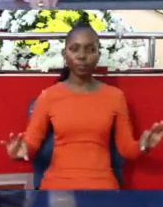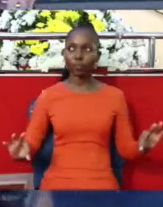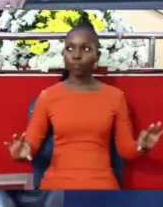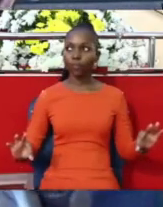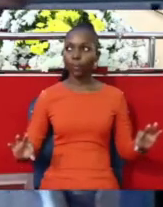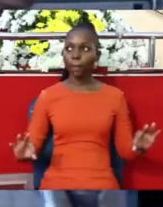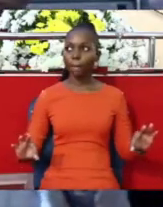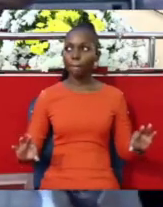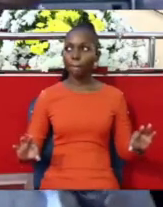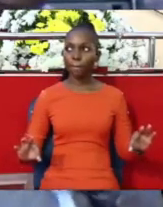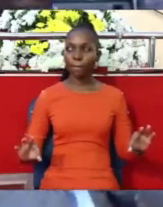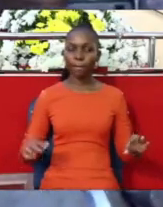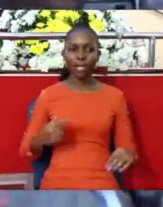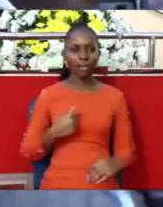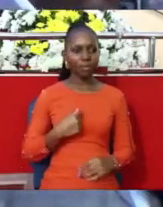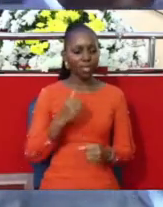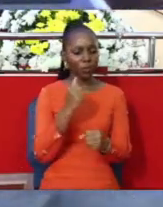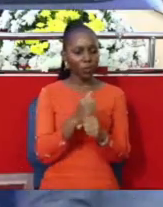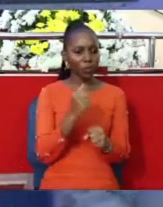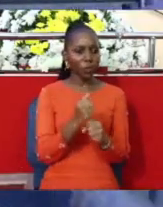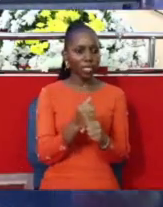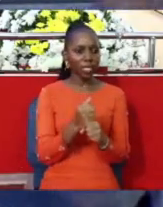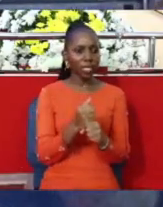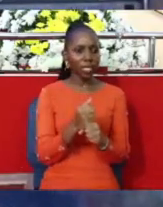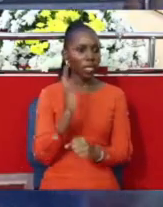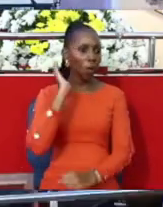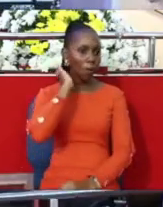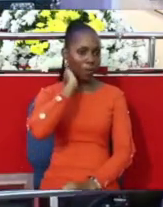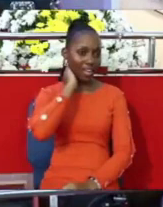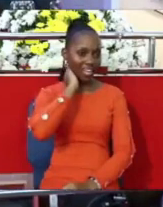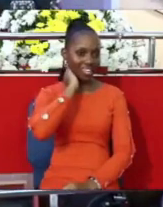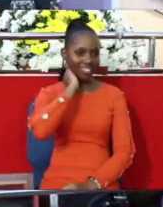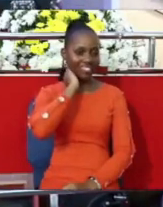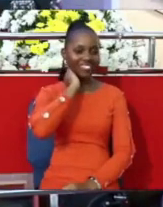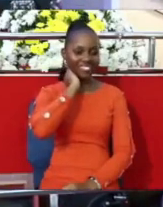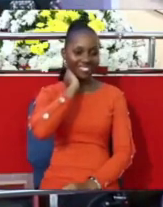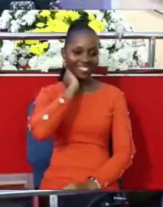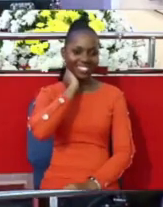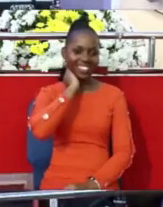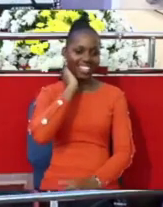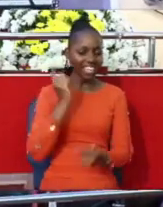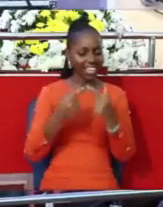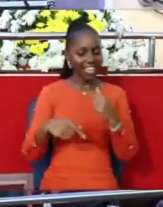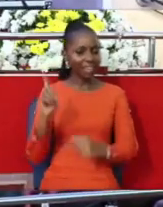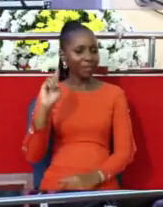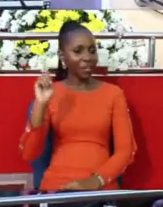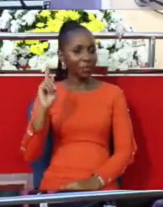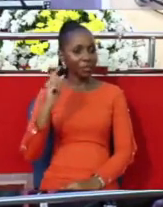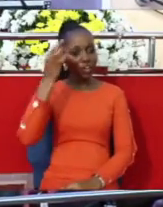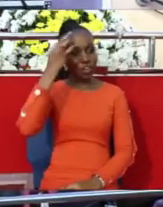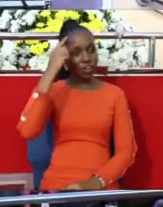And I was working in Muranga, so I came to Nairobi for a wedding. Nikakuwa nafanya kazi Muranga, nikawa nimekuja kwa harusi Nairobi. Na nilikuwa na